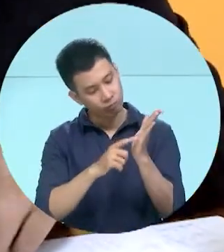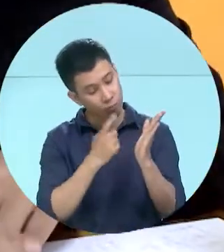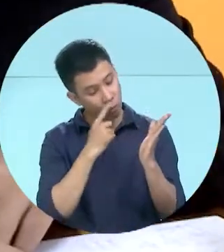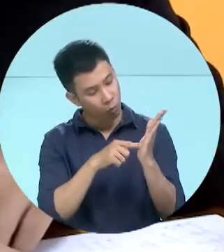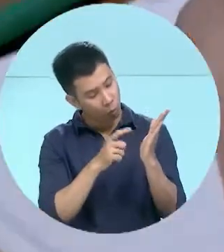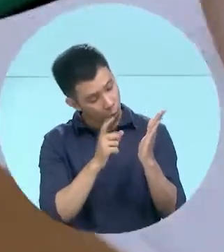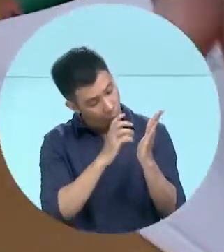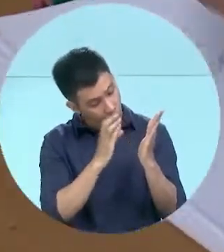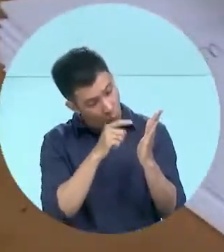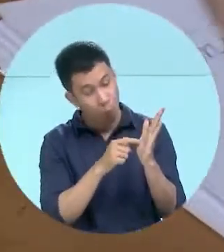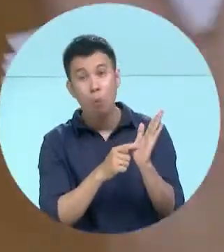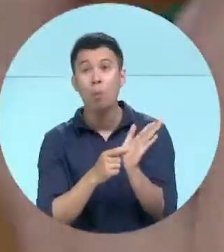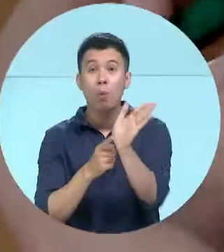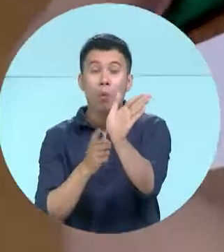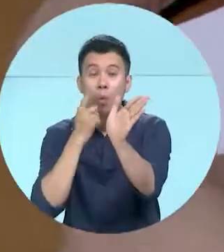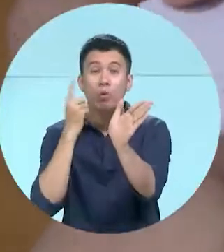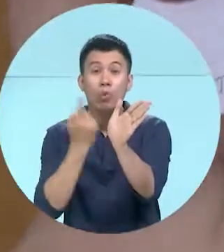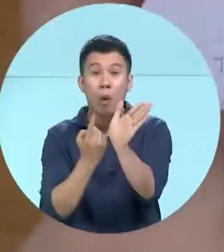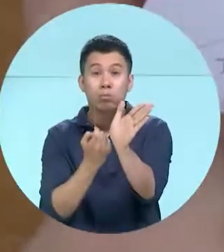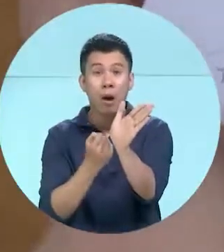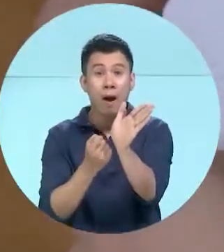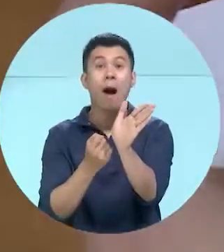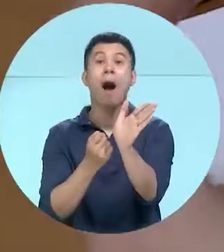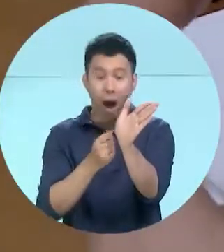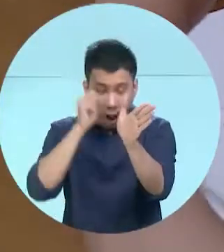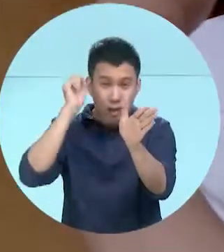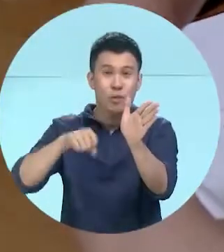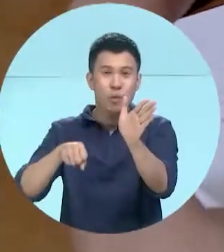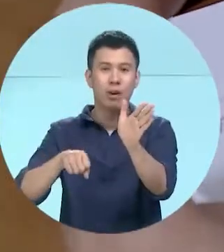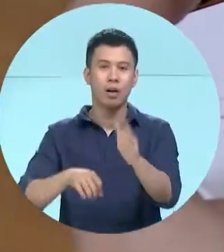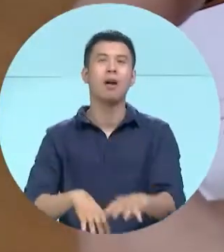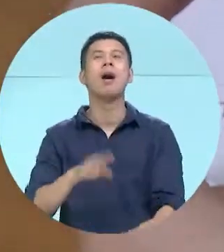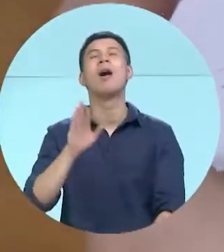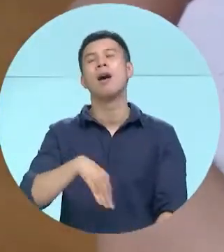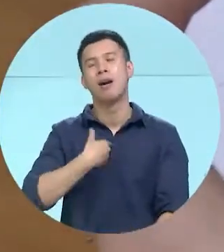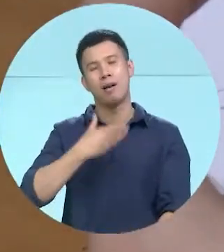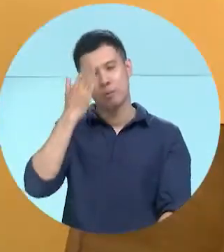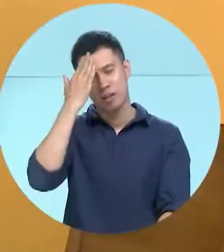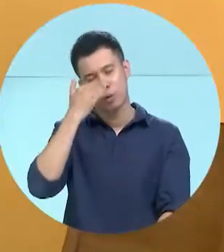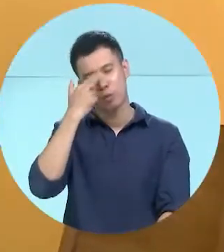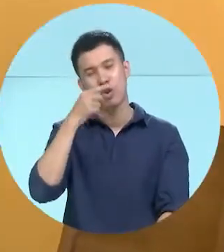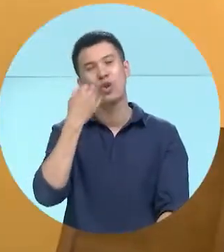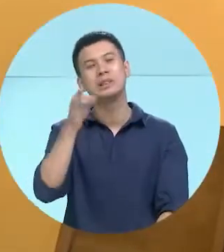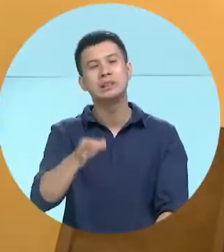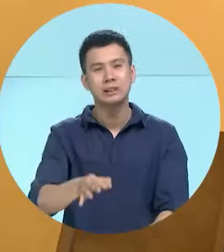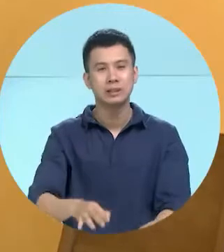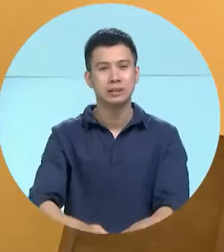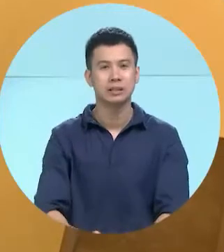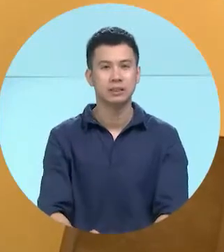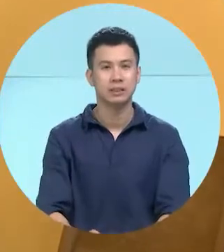search thử cái hình ảnh, tìm kiếm hình ảnh đấy thử và đưa cho bạn ấy. Nếu mà đúng thì bạn sẽ đúng rồi. Đó thì mình biết bạn ấy đang muốn nói cái gì với